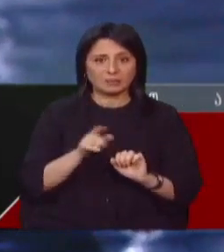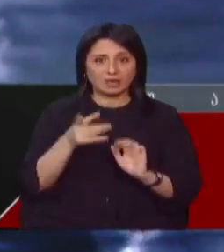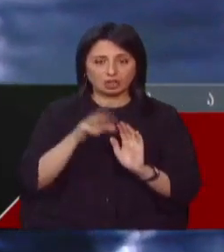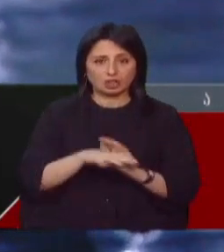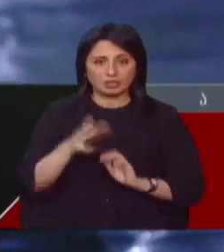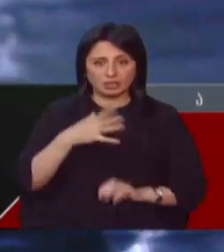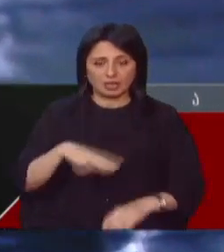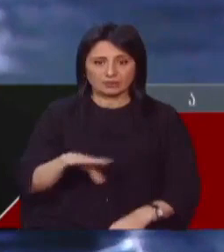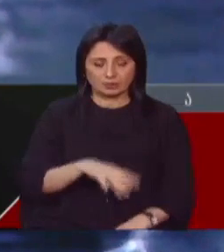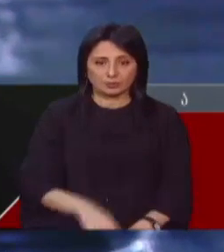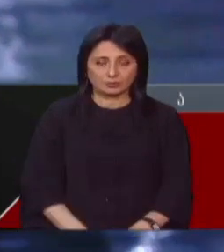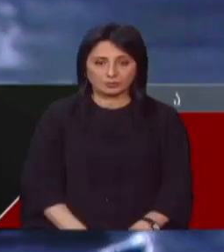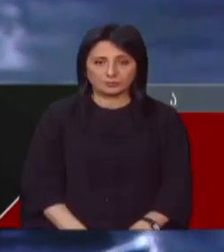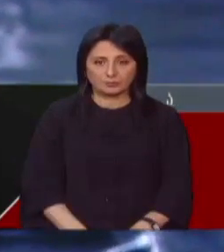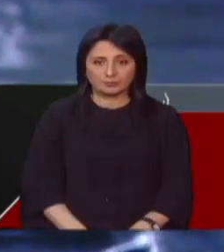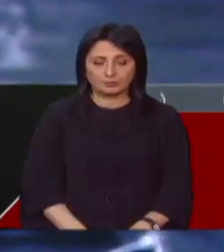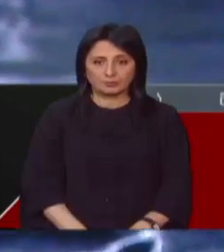შორის საქართველოს.